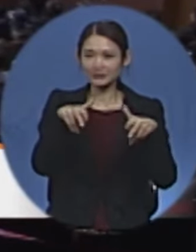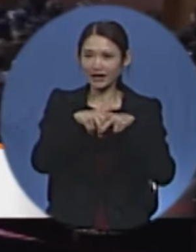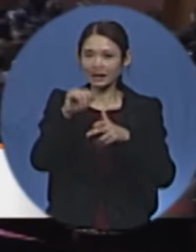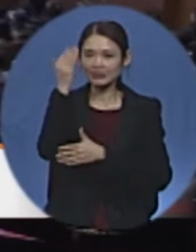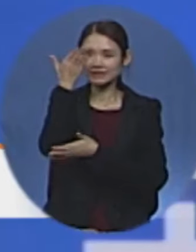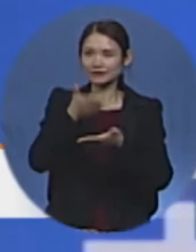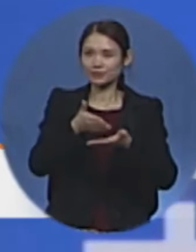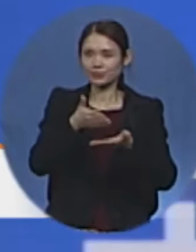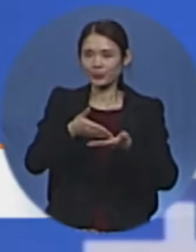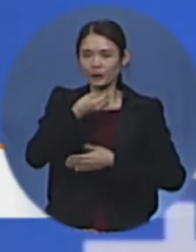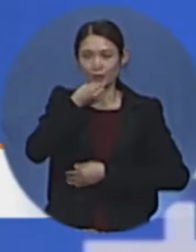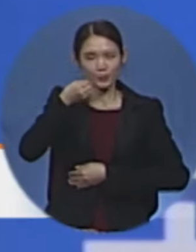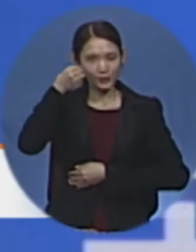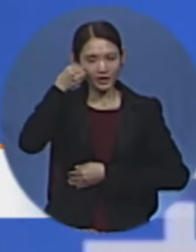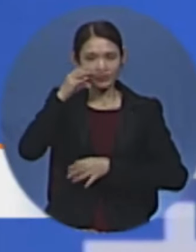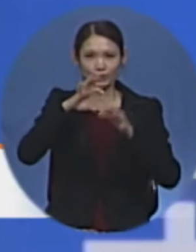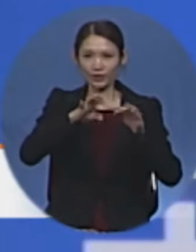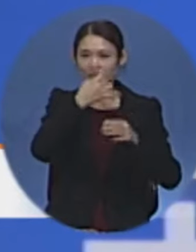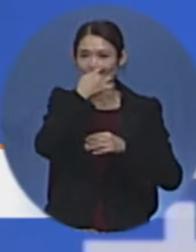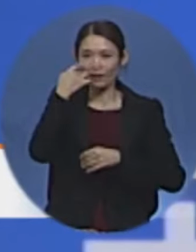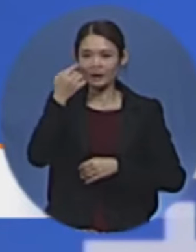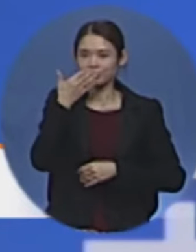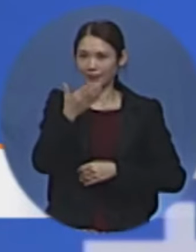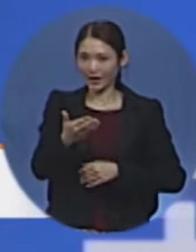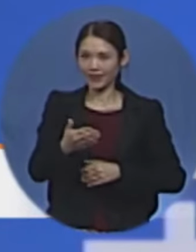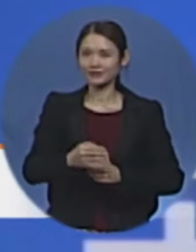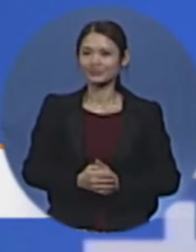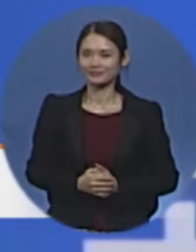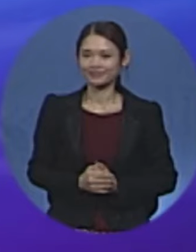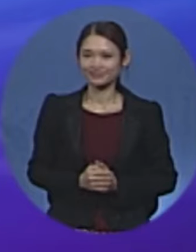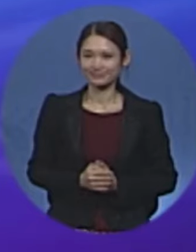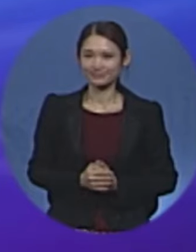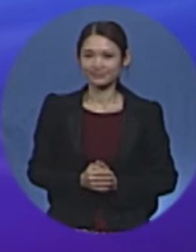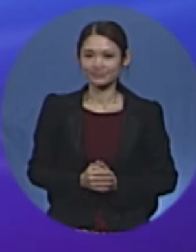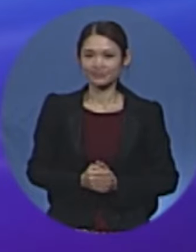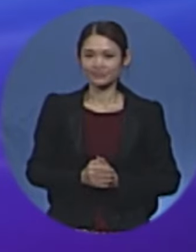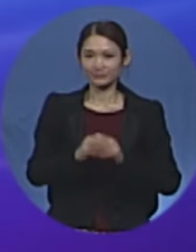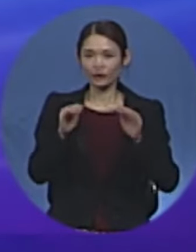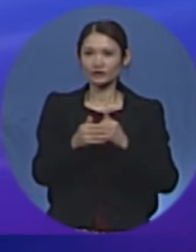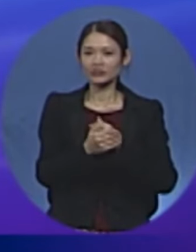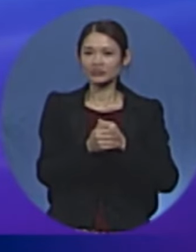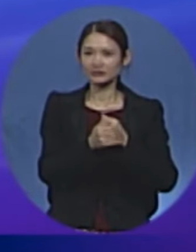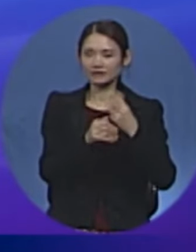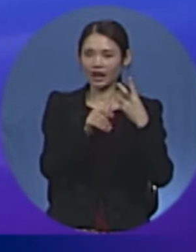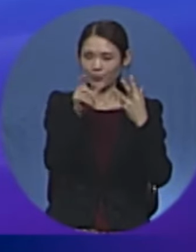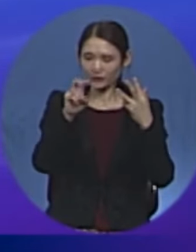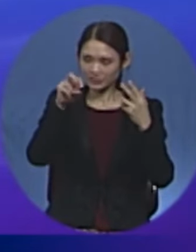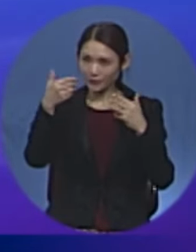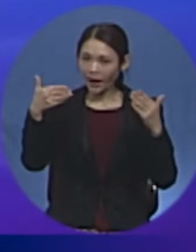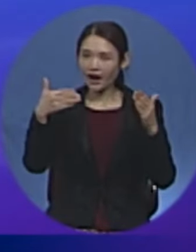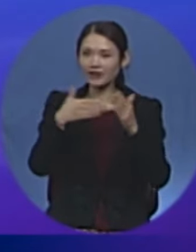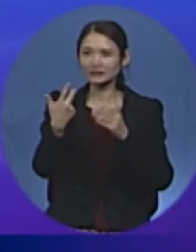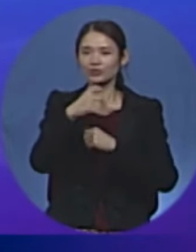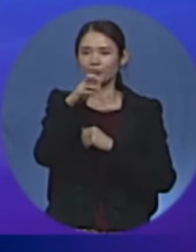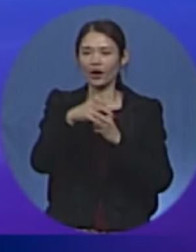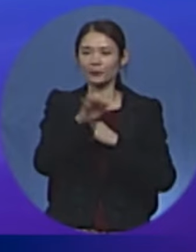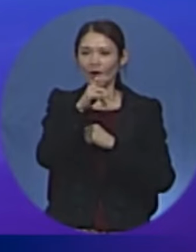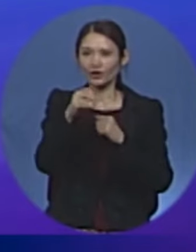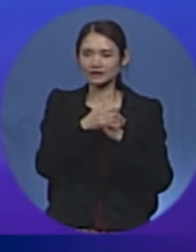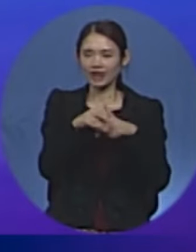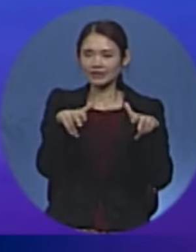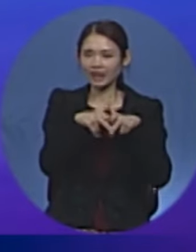장애인신문과 웰페어뉴스 홈페이지를 통해 확인하실 수 있습니다. 오는 18일까지 펼쳐질 2018 평창